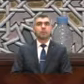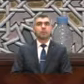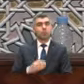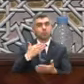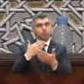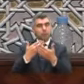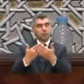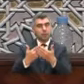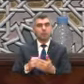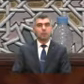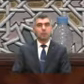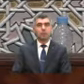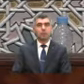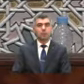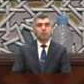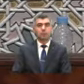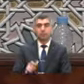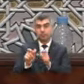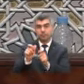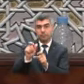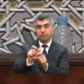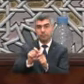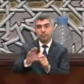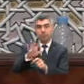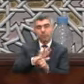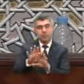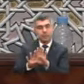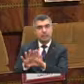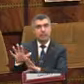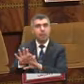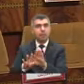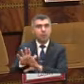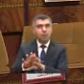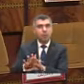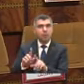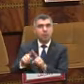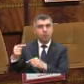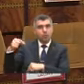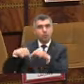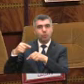كنشكركم وكنشكروا القطاع ديالكم على التدابير اللي قمتوا بها في اطار عمليه مرحبا،